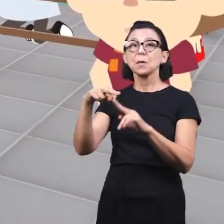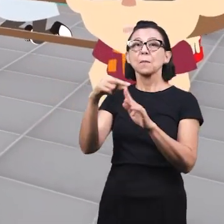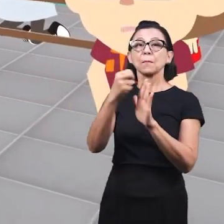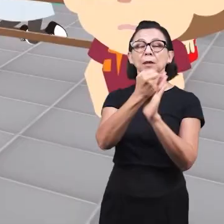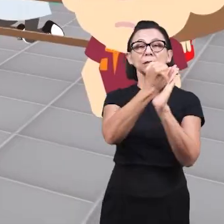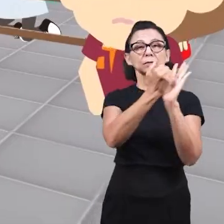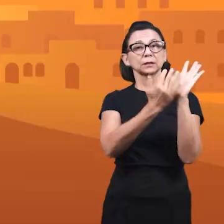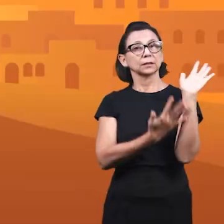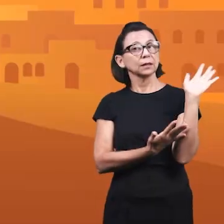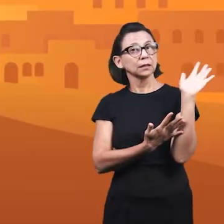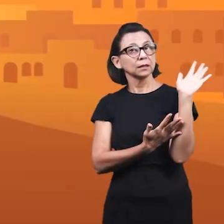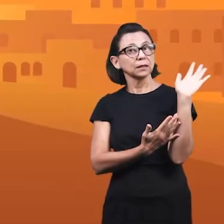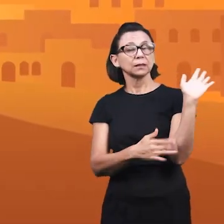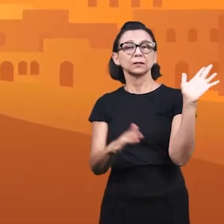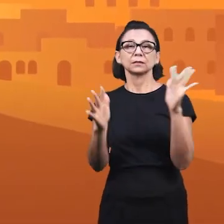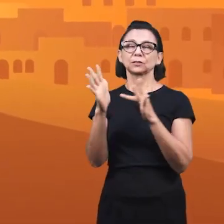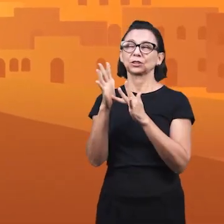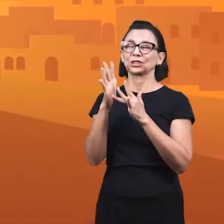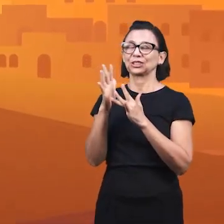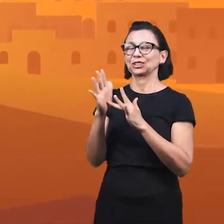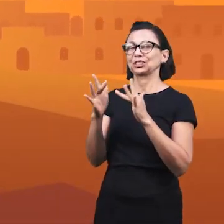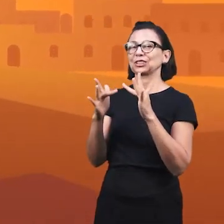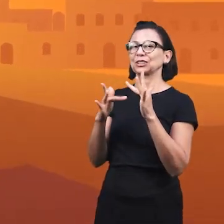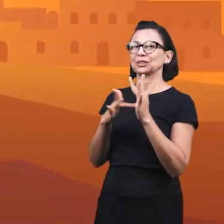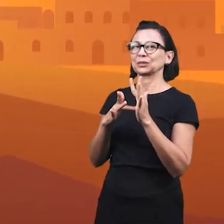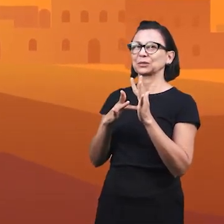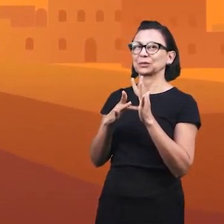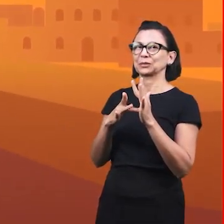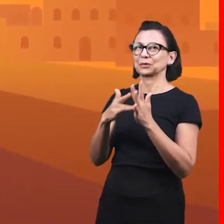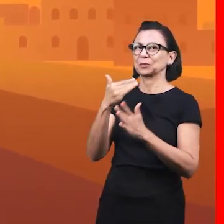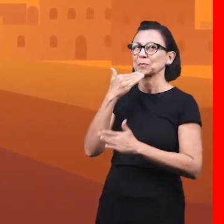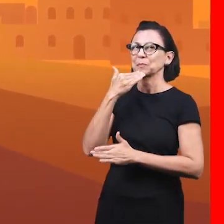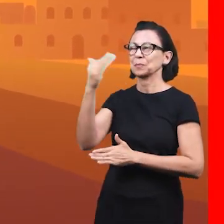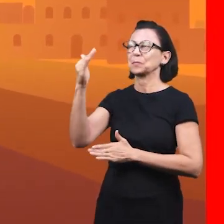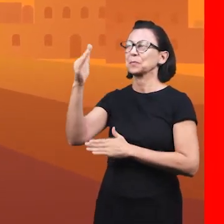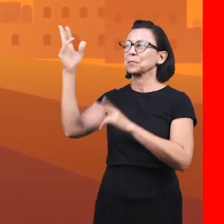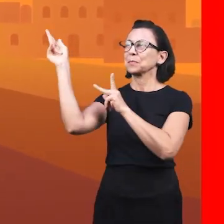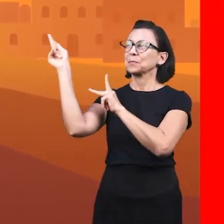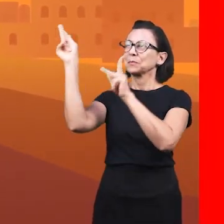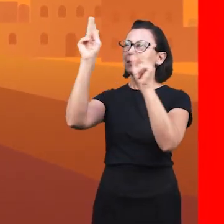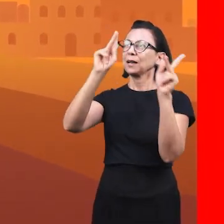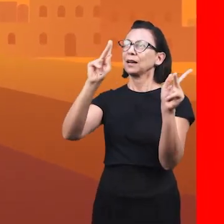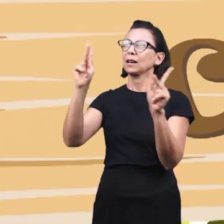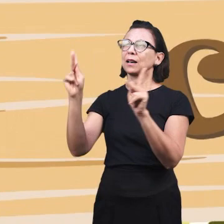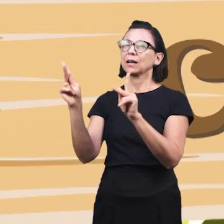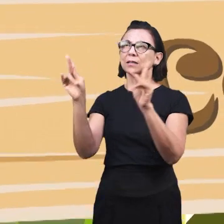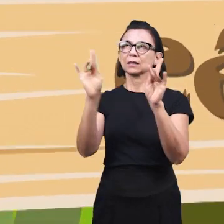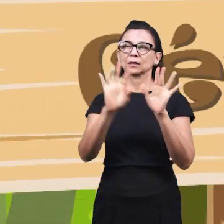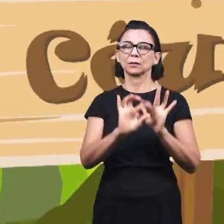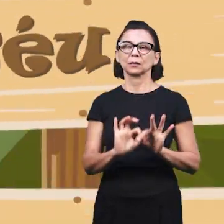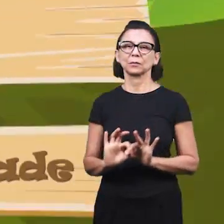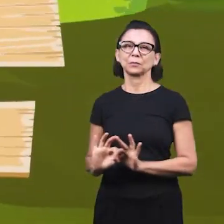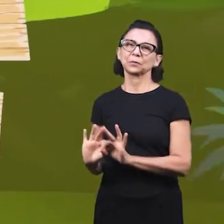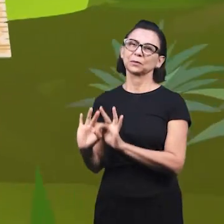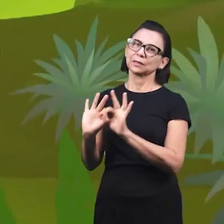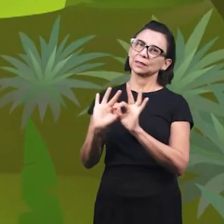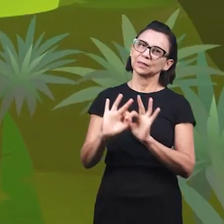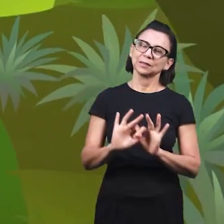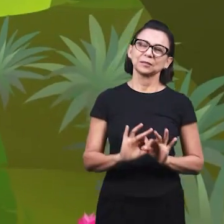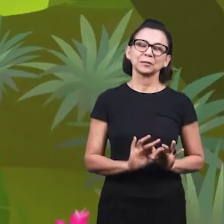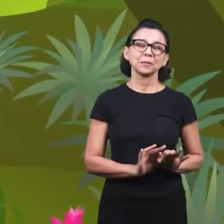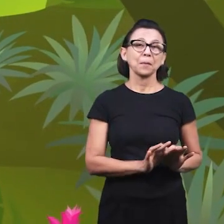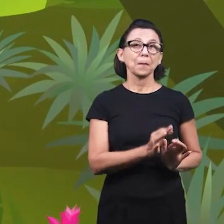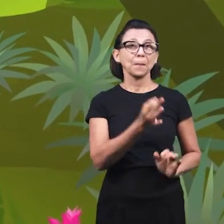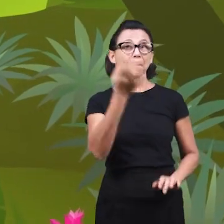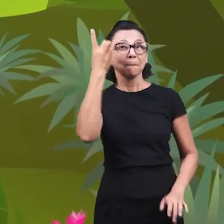мой, о крови Иисуса, дай мне мир и